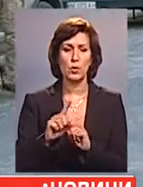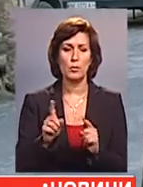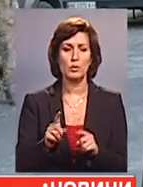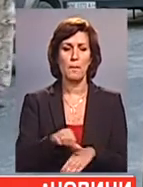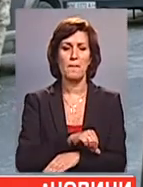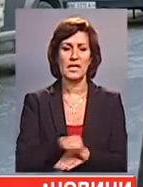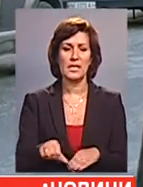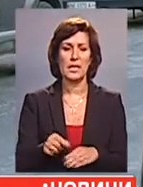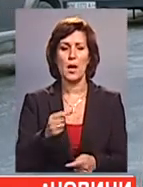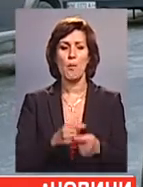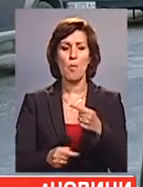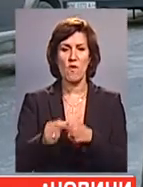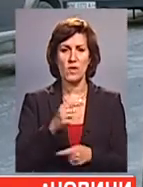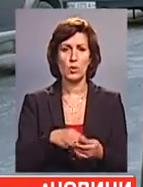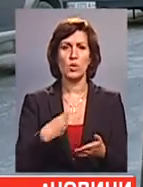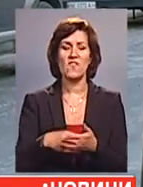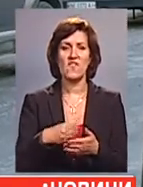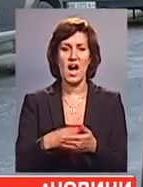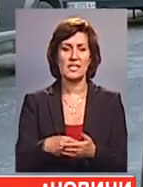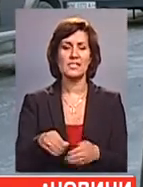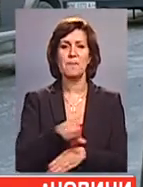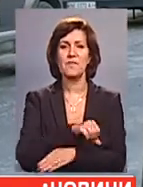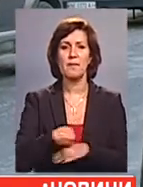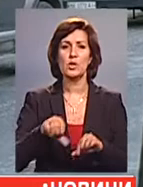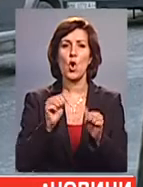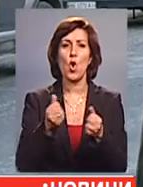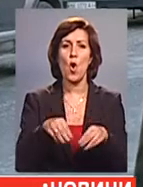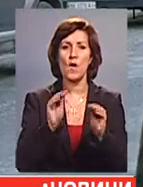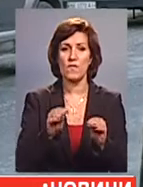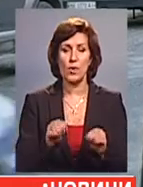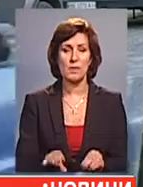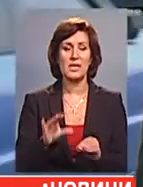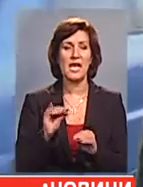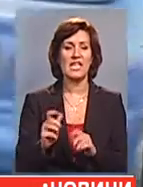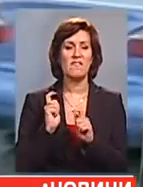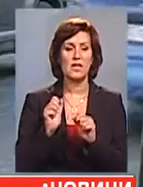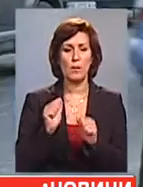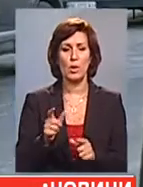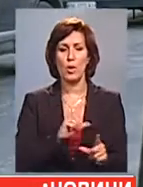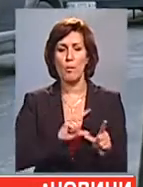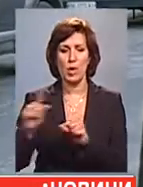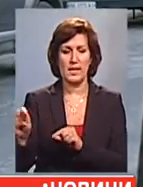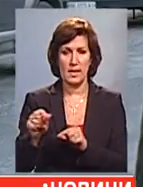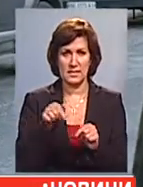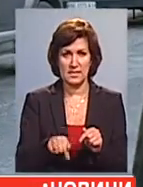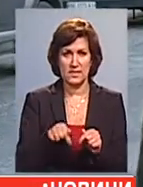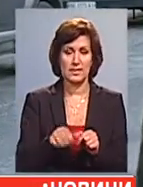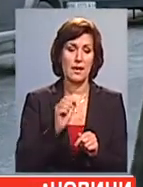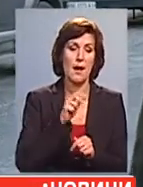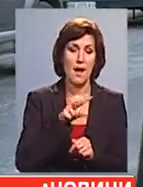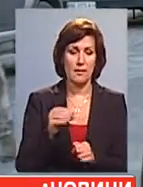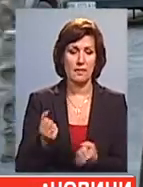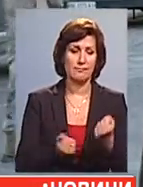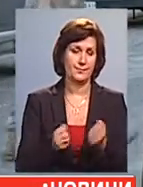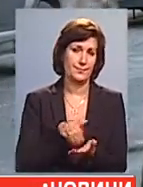щоб митники повернули вартість митного оформлення і фури вантажівки могли поїхати звідси. Але